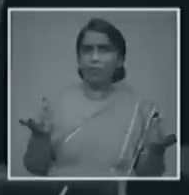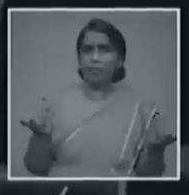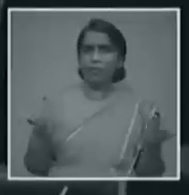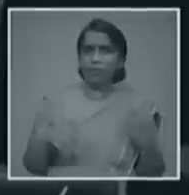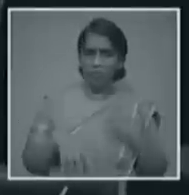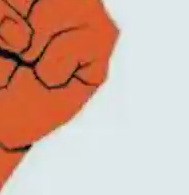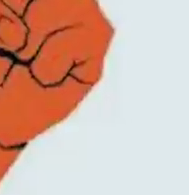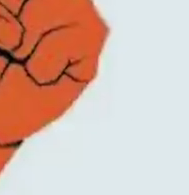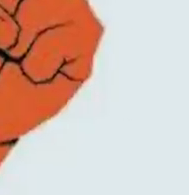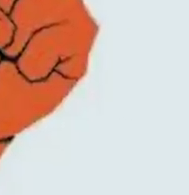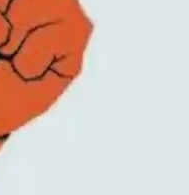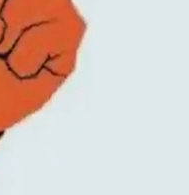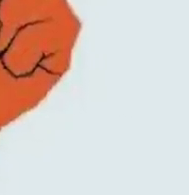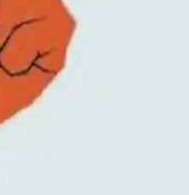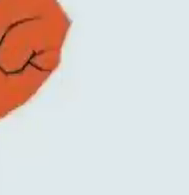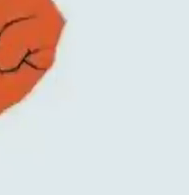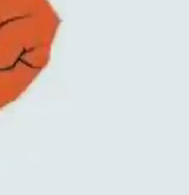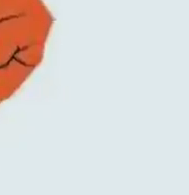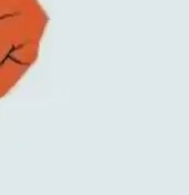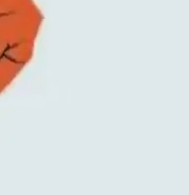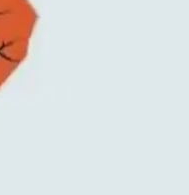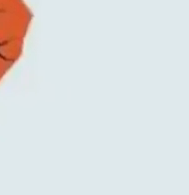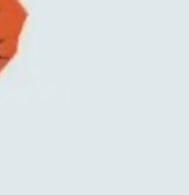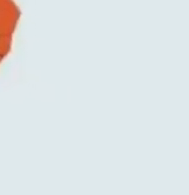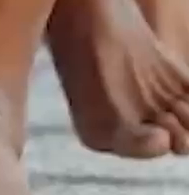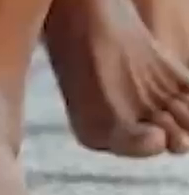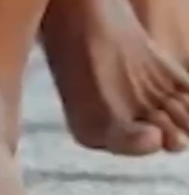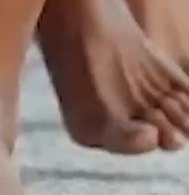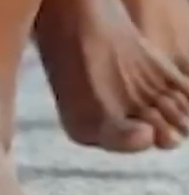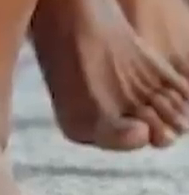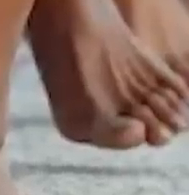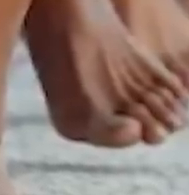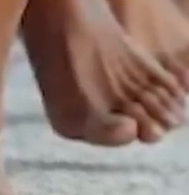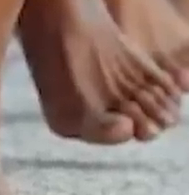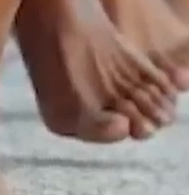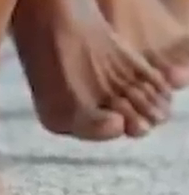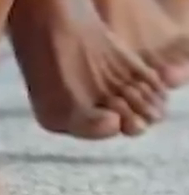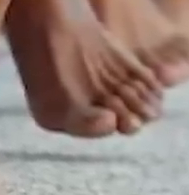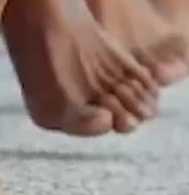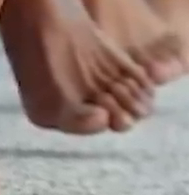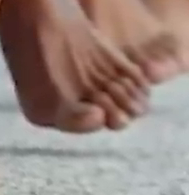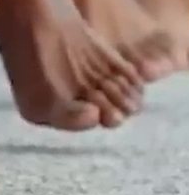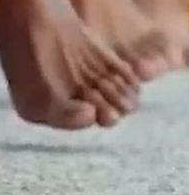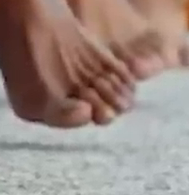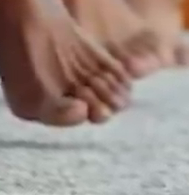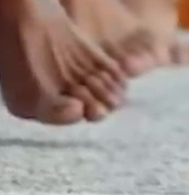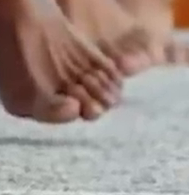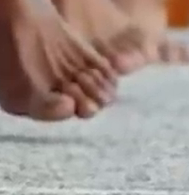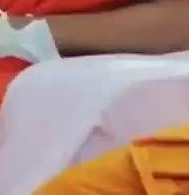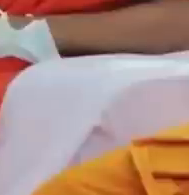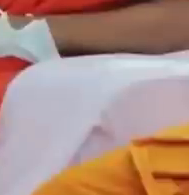වචන ටික විය යුතුයි. එක එක පක්ෂවලට කඩේ යන අය අතර සමහර ස්වාධීන ස්වාමින් වහන්සේලා අද මේ